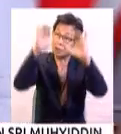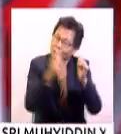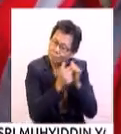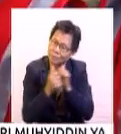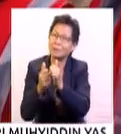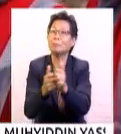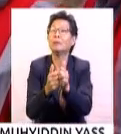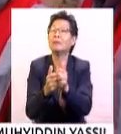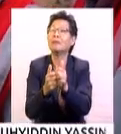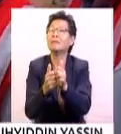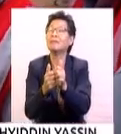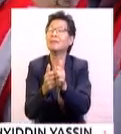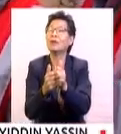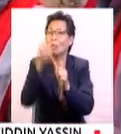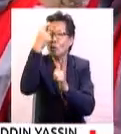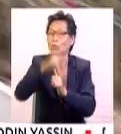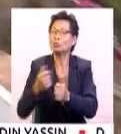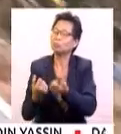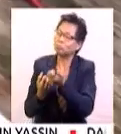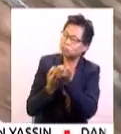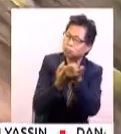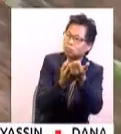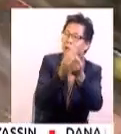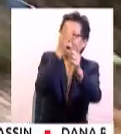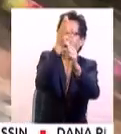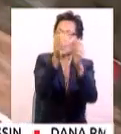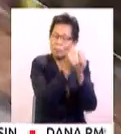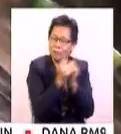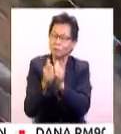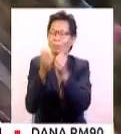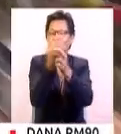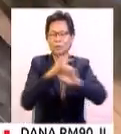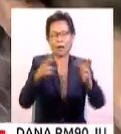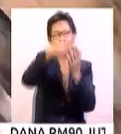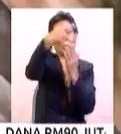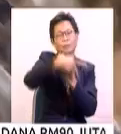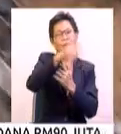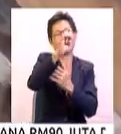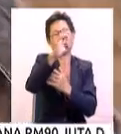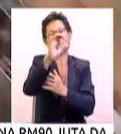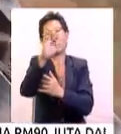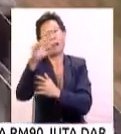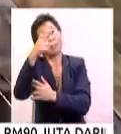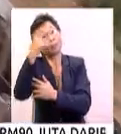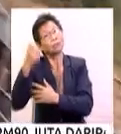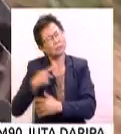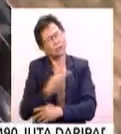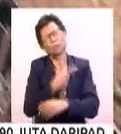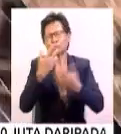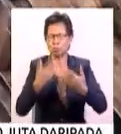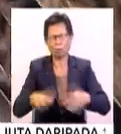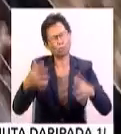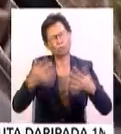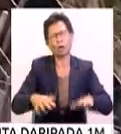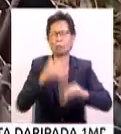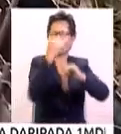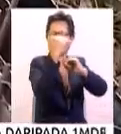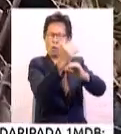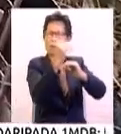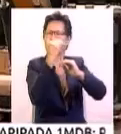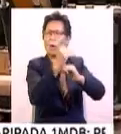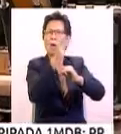bersama untuk menyumbang ke arah sama-sama menyiapkan projek ECRL ini, kerana kita telah mempunyai kuota